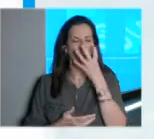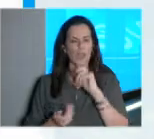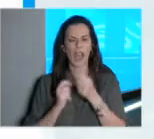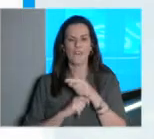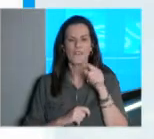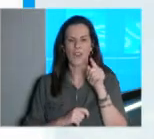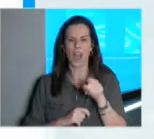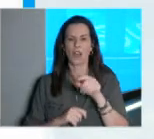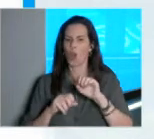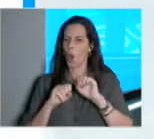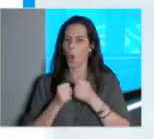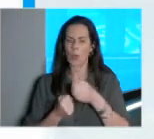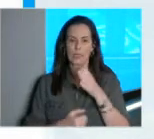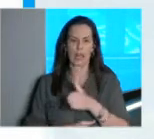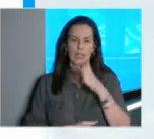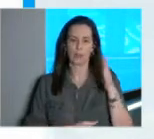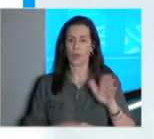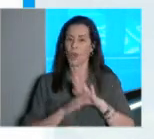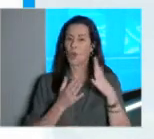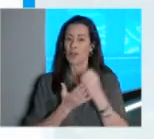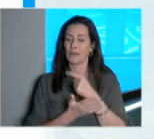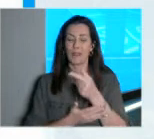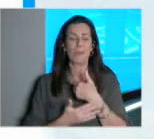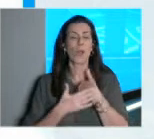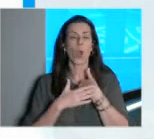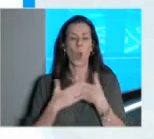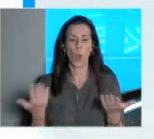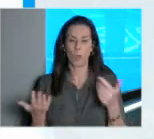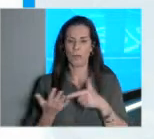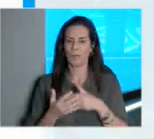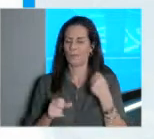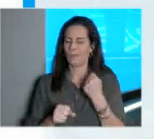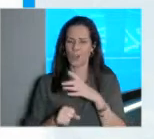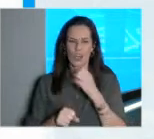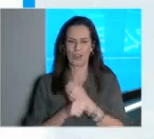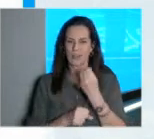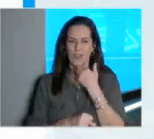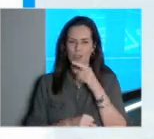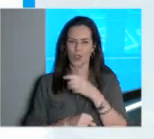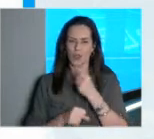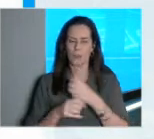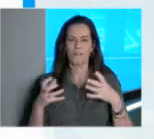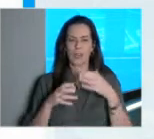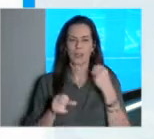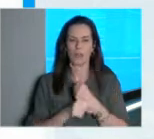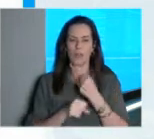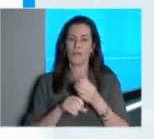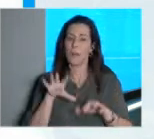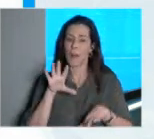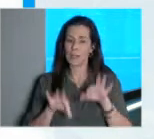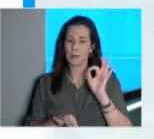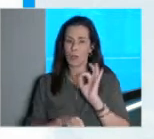עצמך למחרב של מחנה השמאל. כל ההישגים שלך מתגמדים לעומת פעולת ההתנגשות שאתה מבצע במפלגת